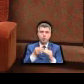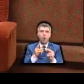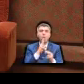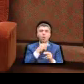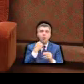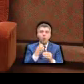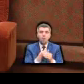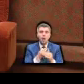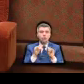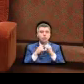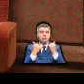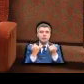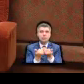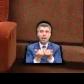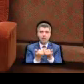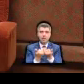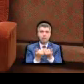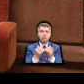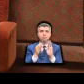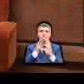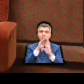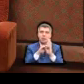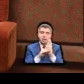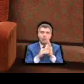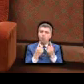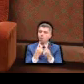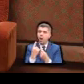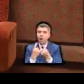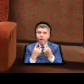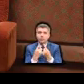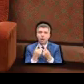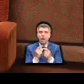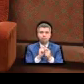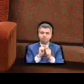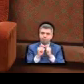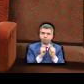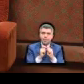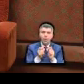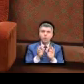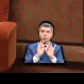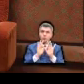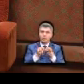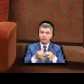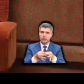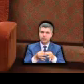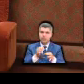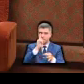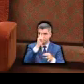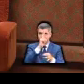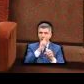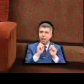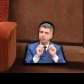العدل والتشريع اذا بغات يكون عرض وتكون مناقشه موازيه للاعداد ووضع اللمسات